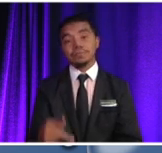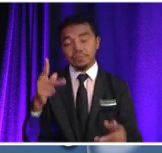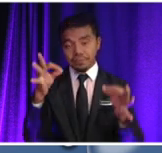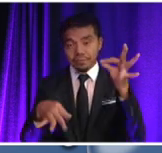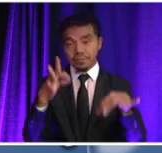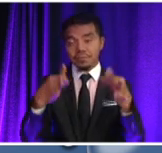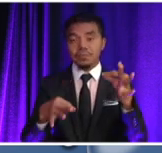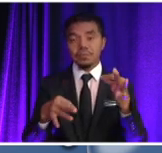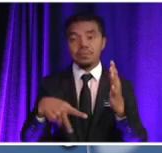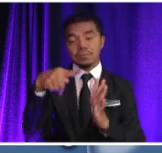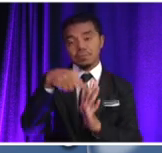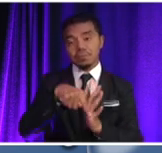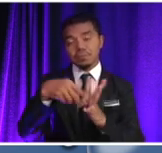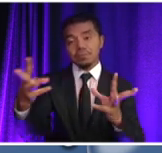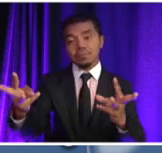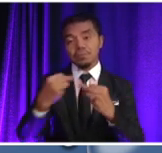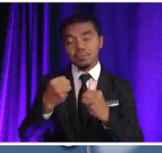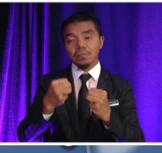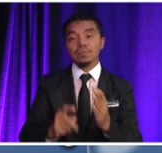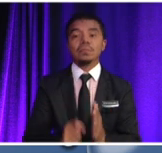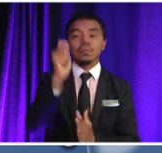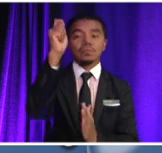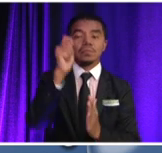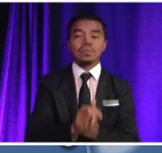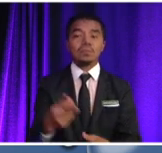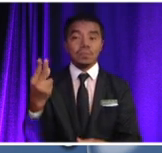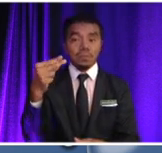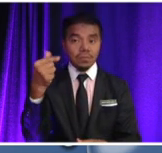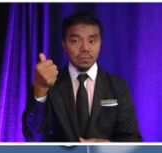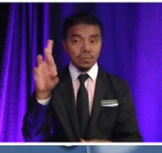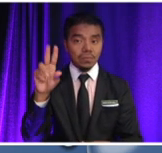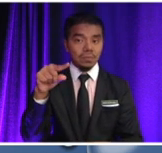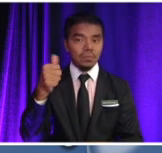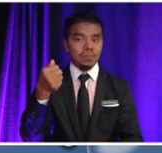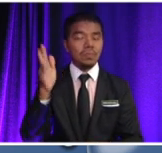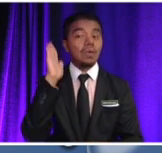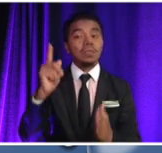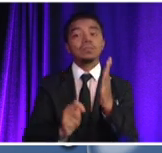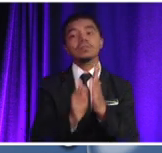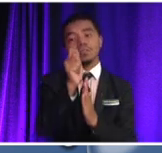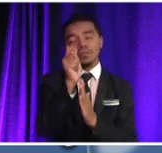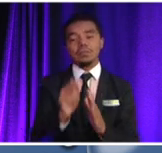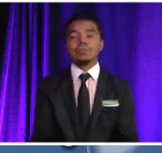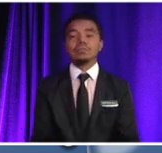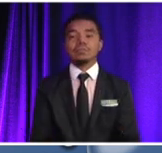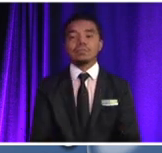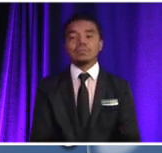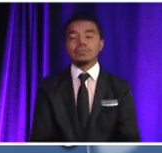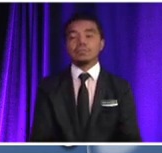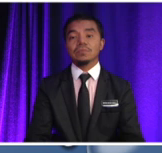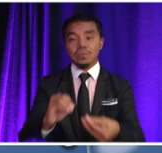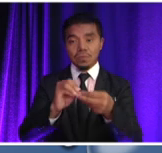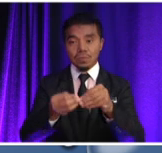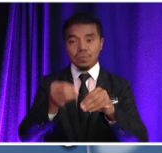produk tersebut maka harga akan menjadi tinggi Oke seterusnya elemen pemasaran ketiga ialah